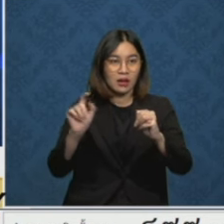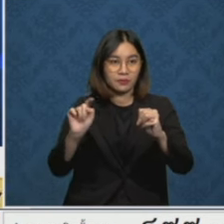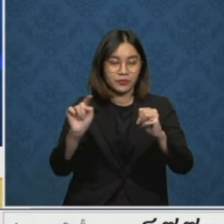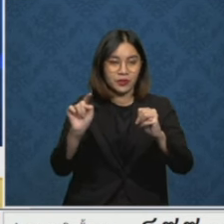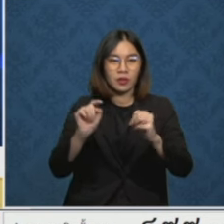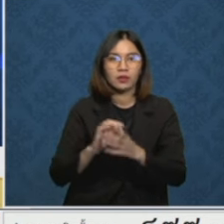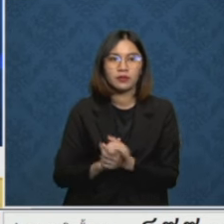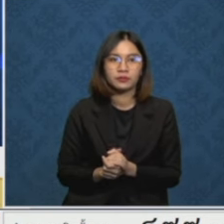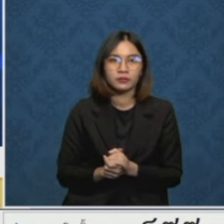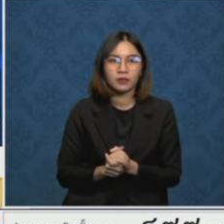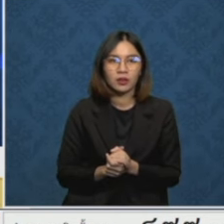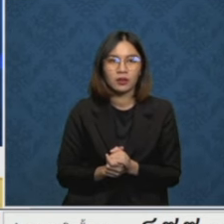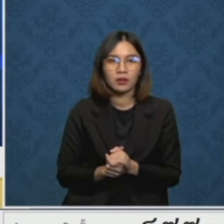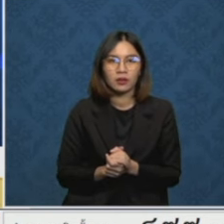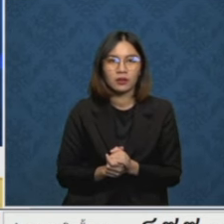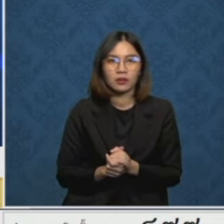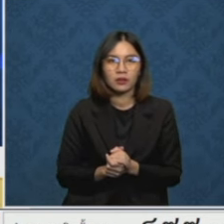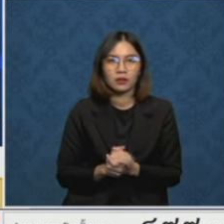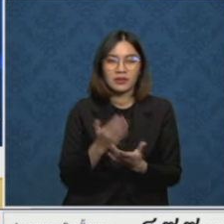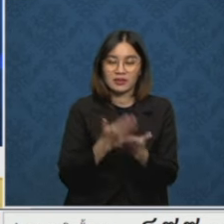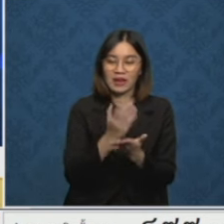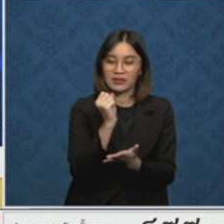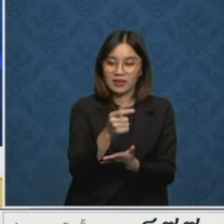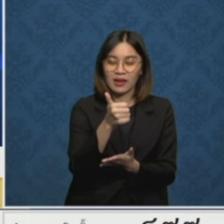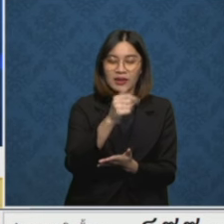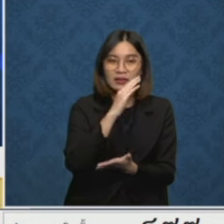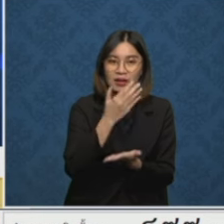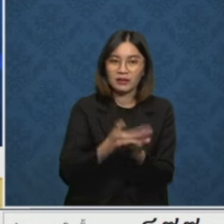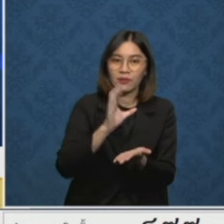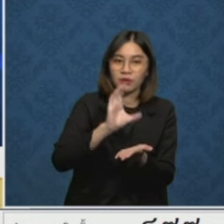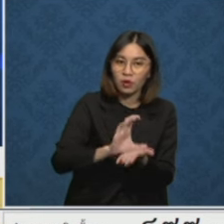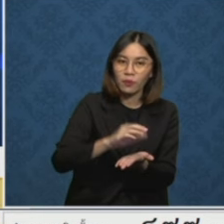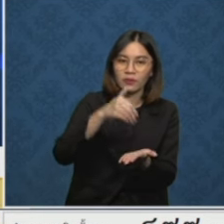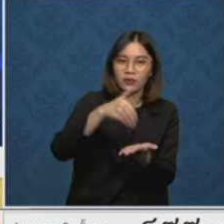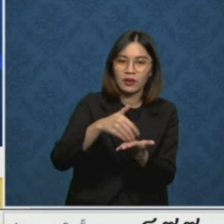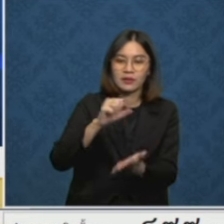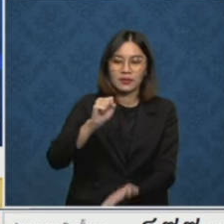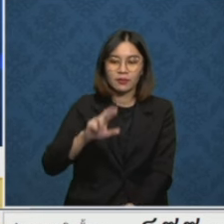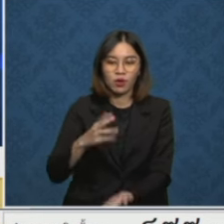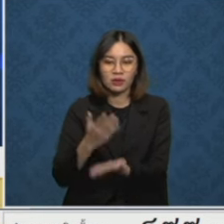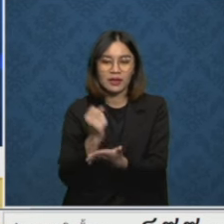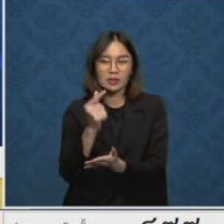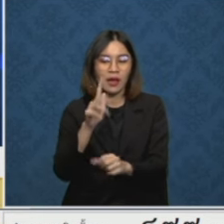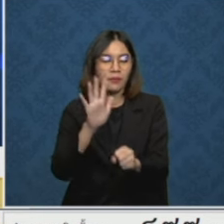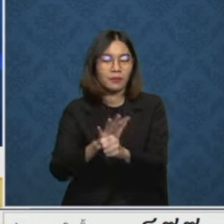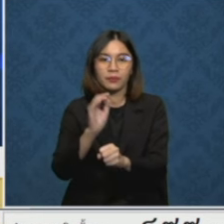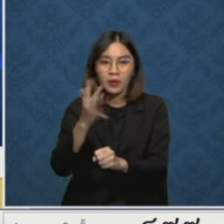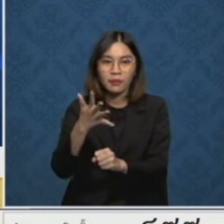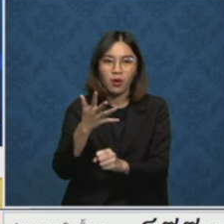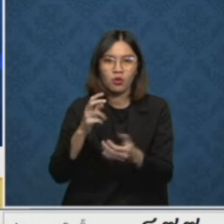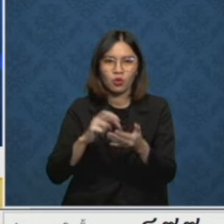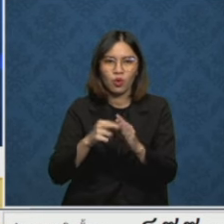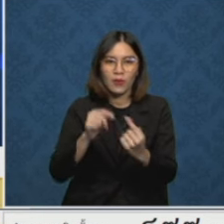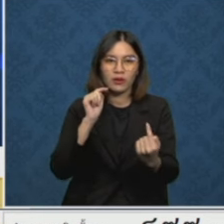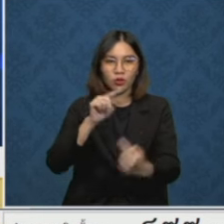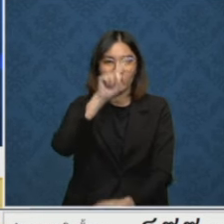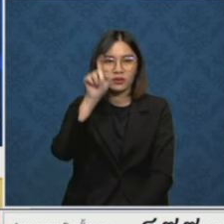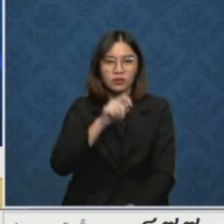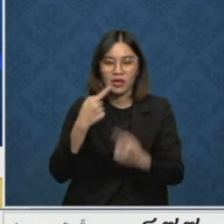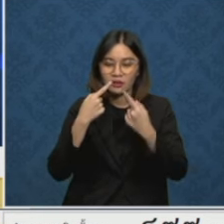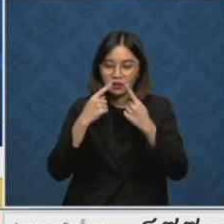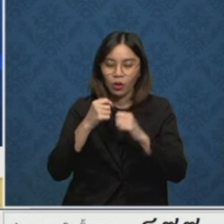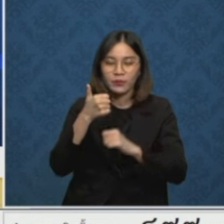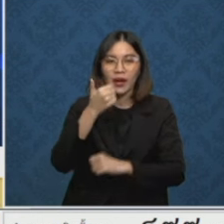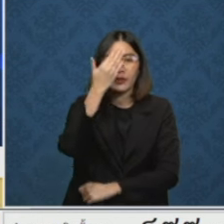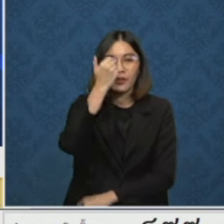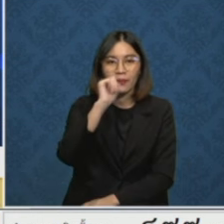อกว่าจะใช้ได้เมื่องบกลางเงินสำรองจ่ายไม่เพียงพออันนี้ก็อาจจะตอบข้อสงสัยนะคะว่า